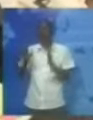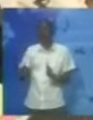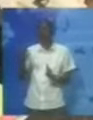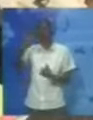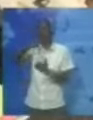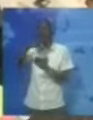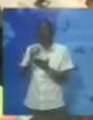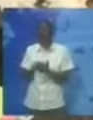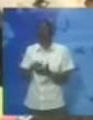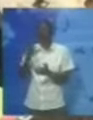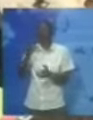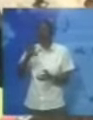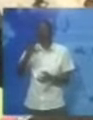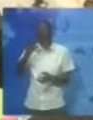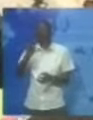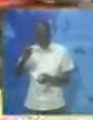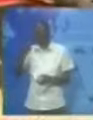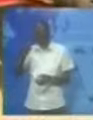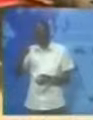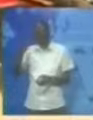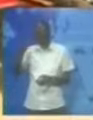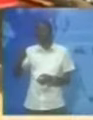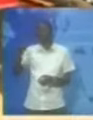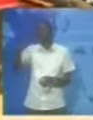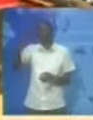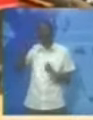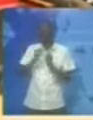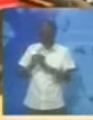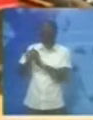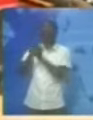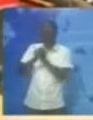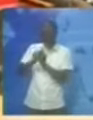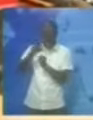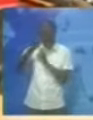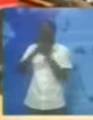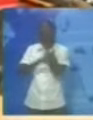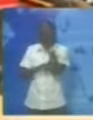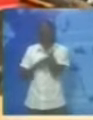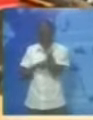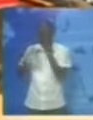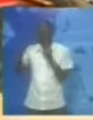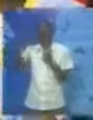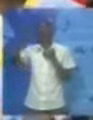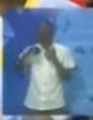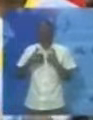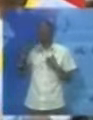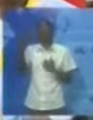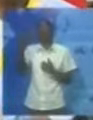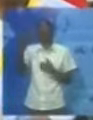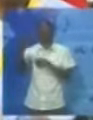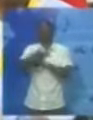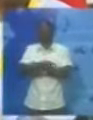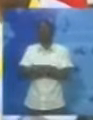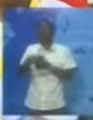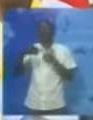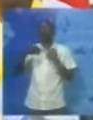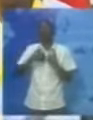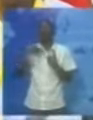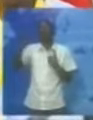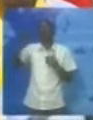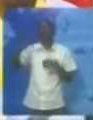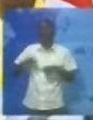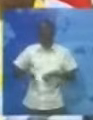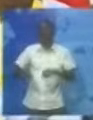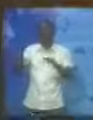promotion sociale CSPS sont venus de l'ensemble du territoire du pays. Ils ont 5 jours durant bénéficié de cette formation